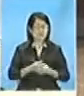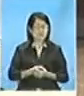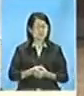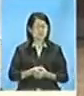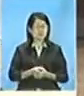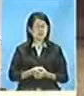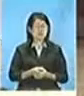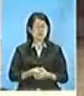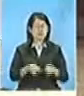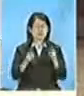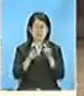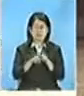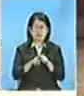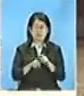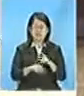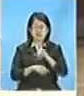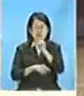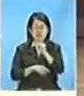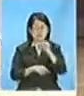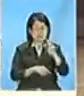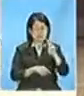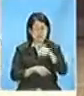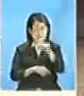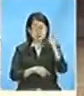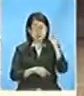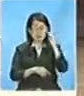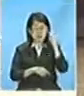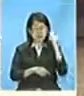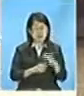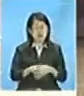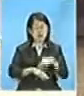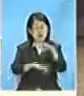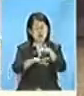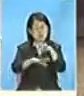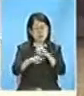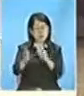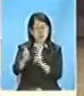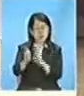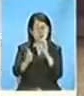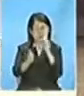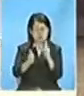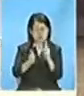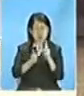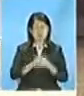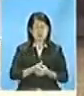อย่างที่ท่านสมาชิกได้รับทราบไปแล้วว่าตำแหน่งรองประธานวุฒิสภาคนที่ห